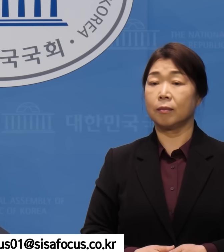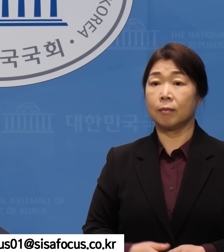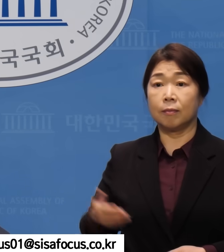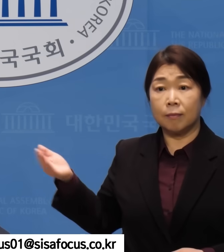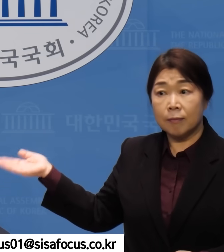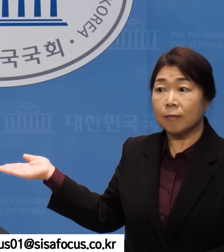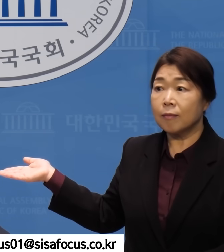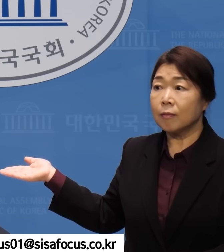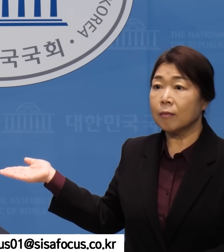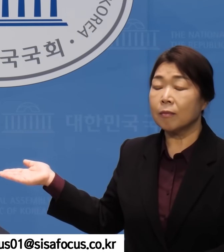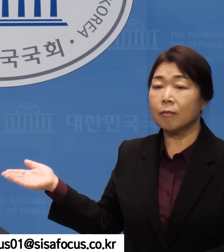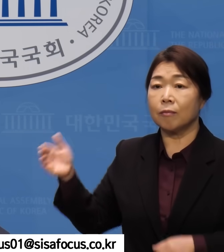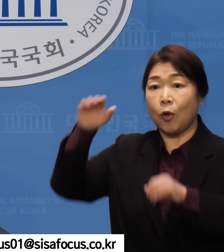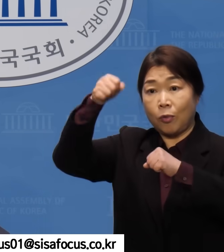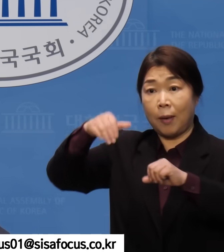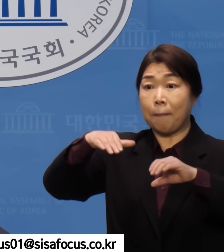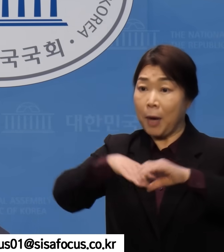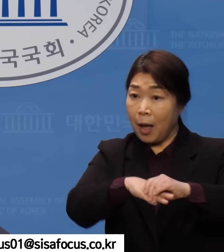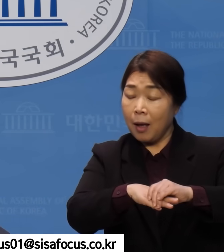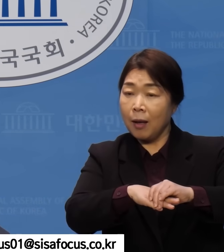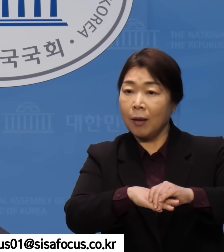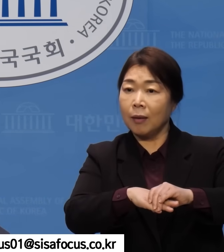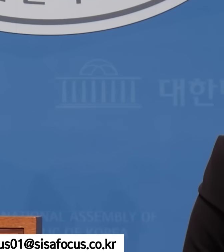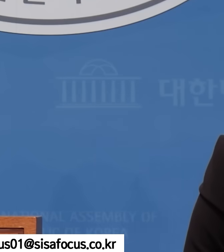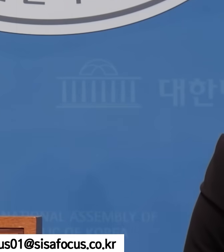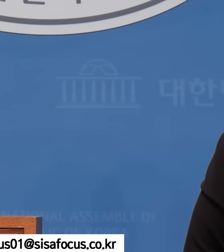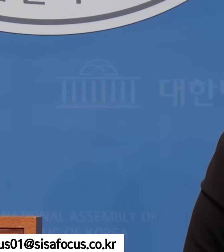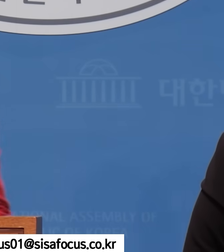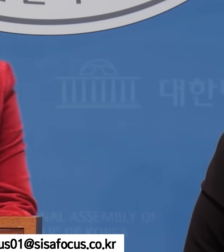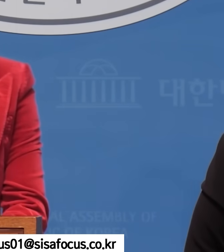저 운동화 신을 겁니다.